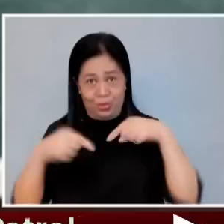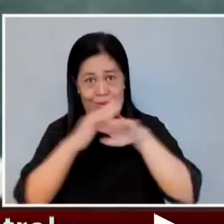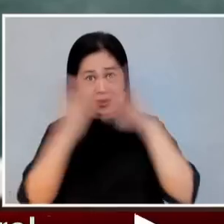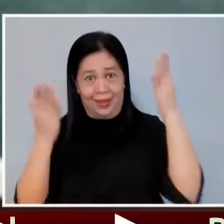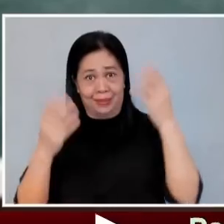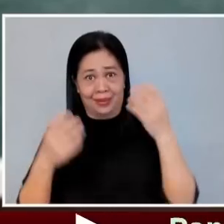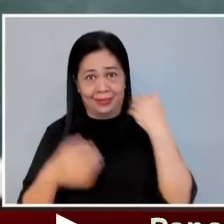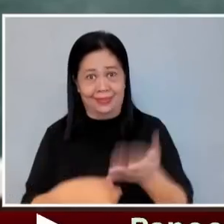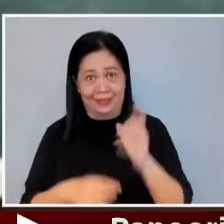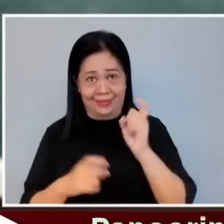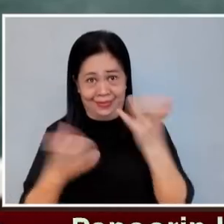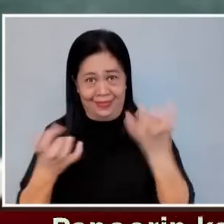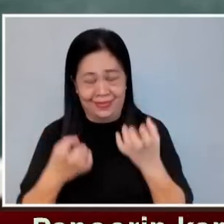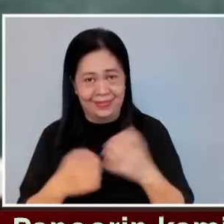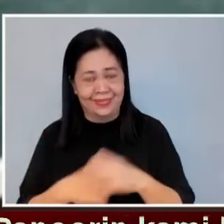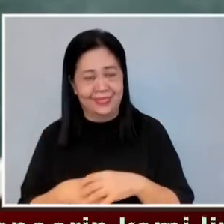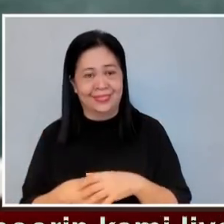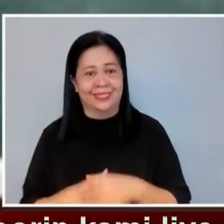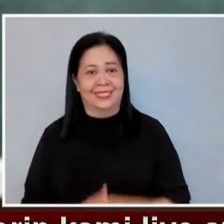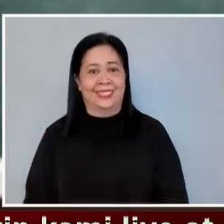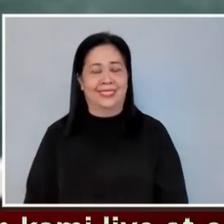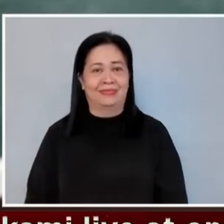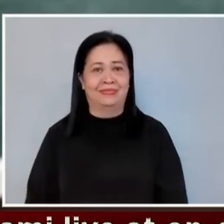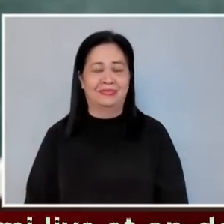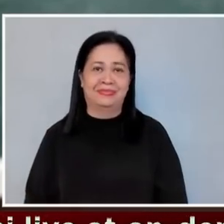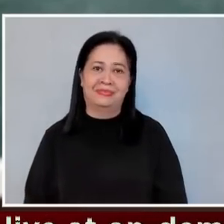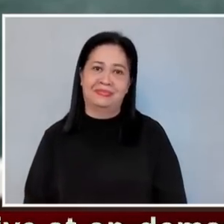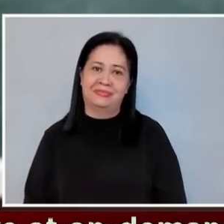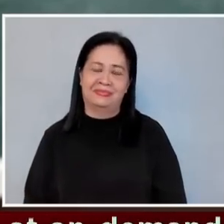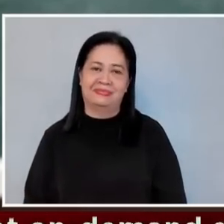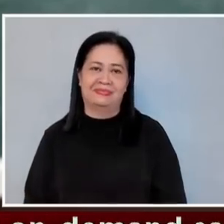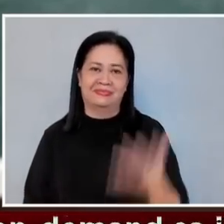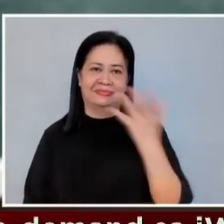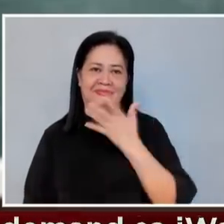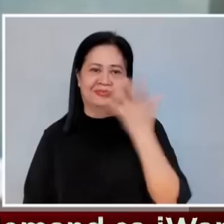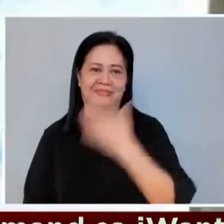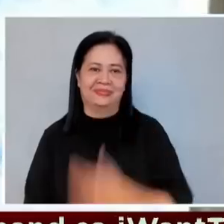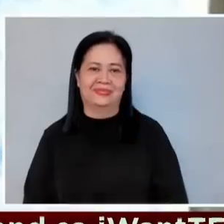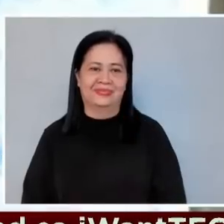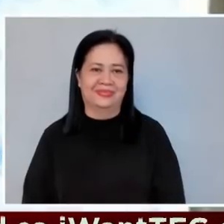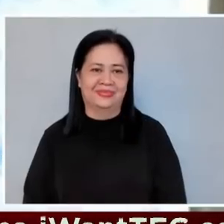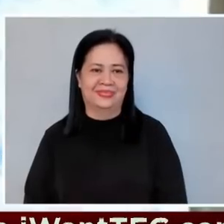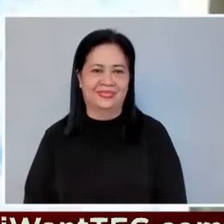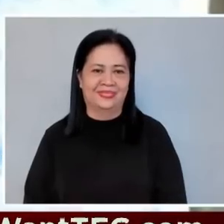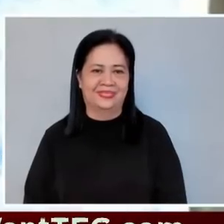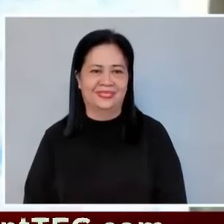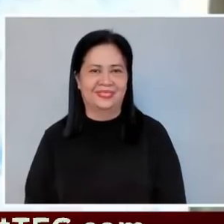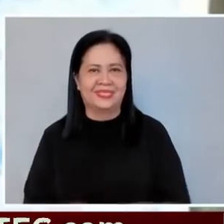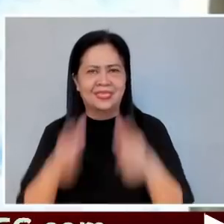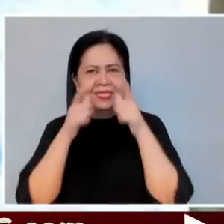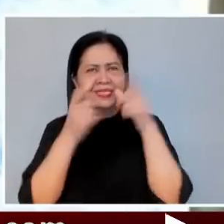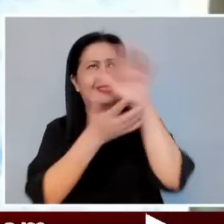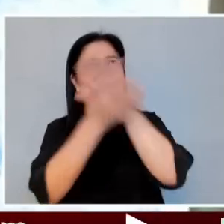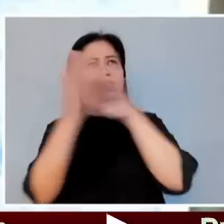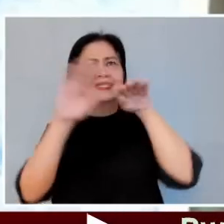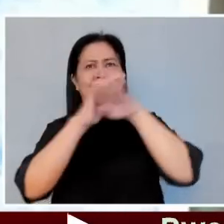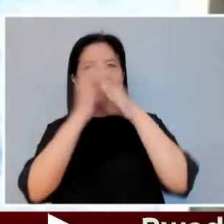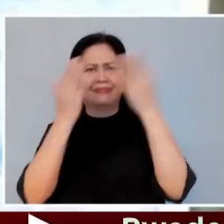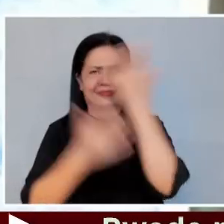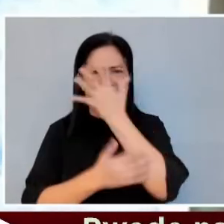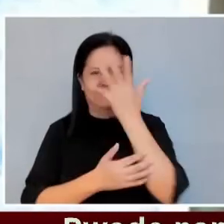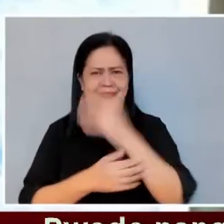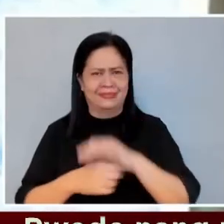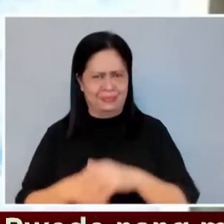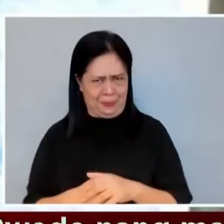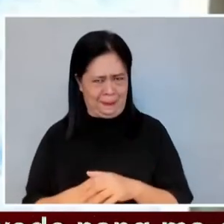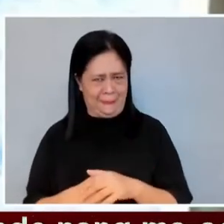langit. Hindi naman. Ano ba mensahe? Sobra naman. Kasi may ulap po. Mukhang nasa ulap na siya. Parang kanina